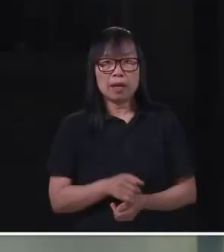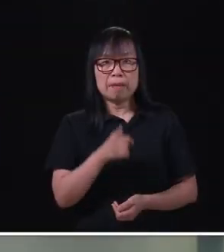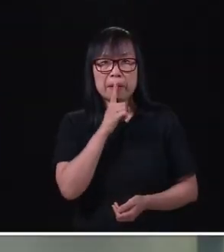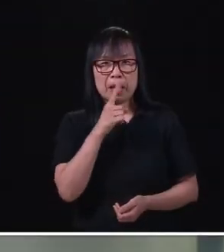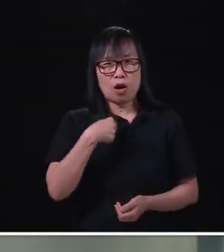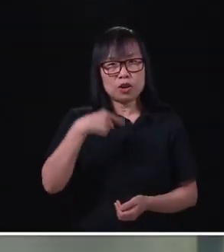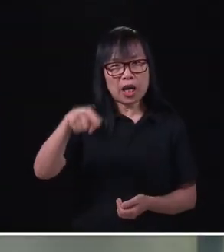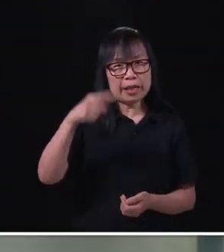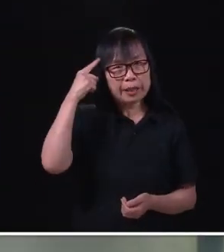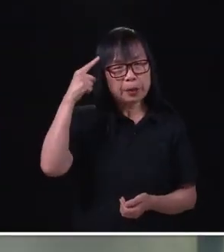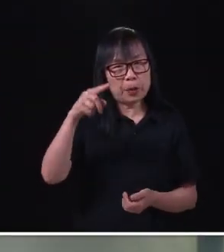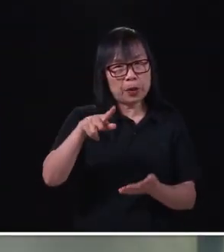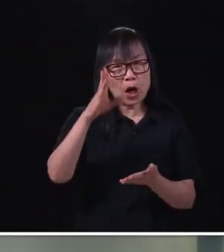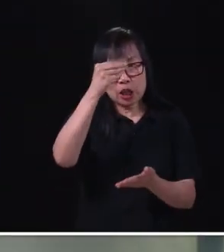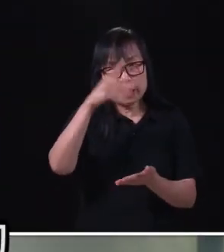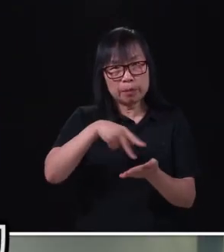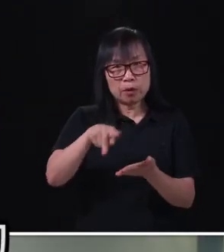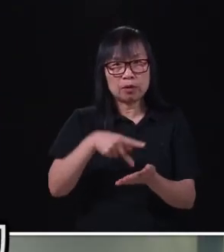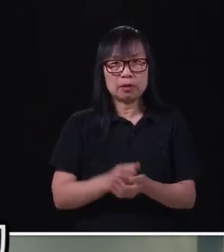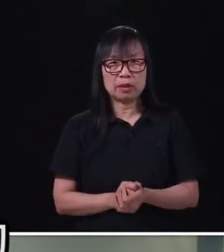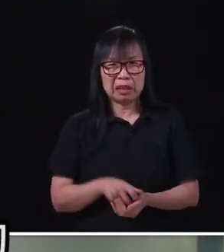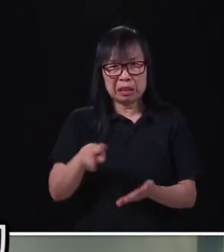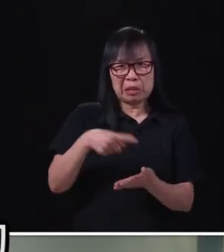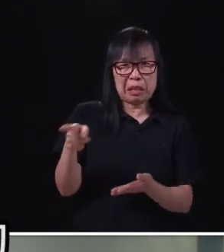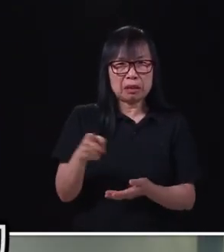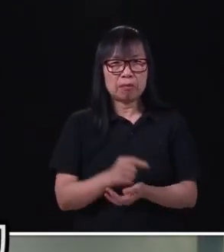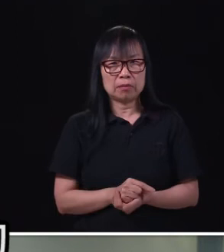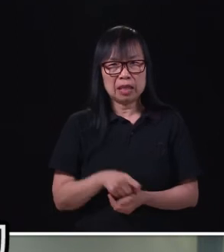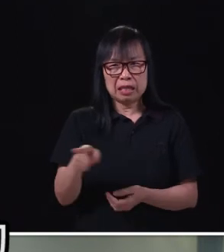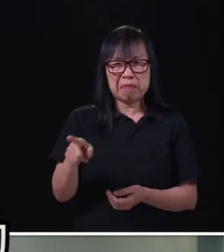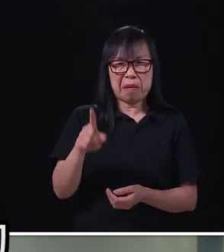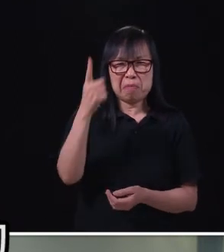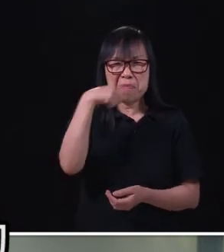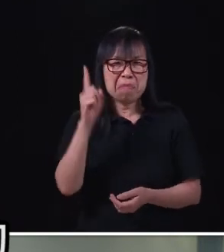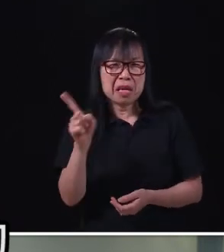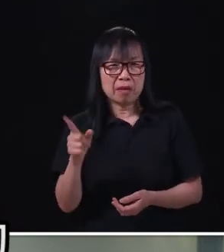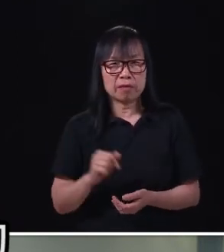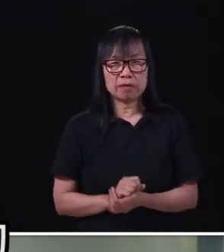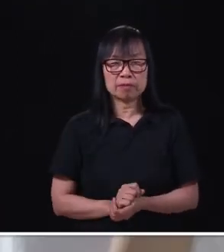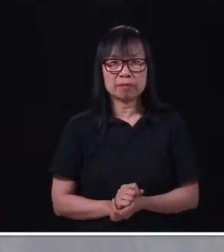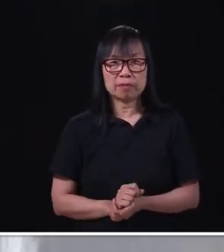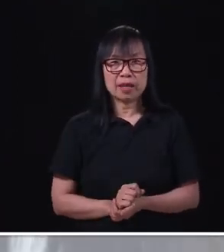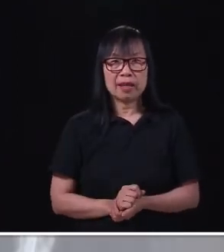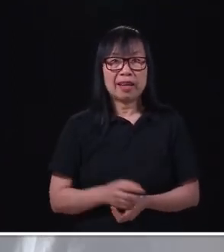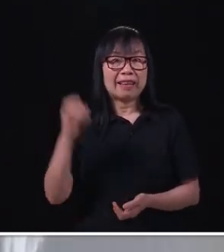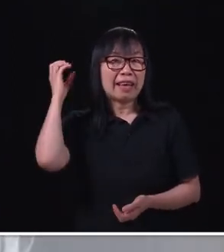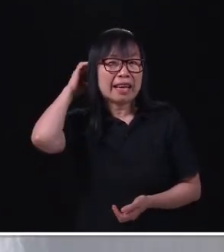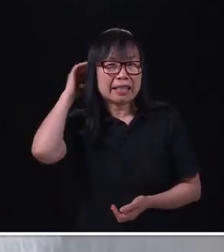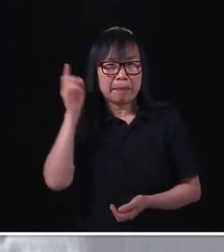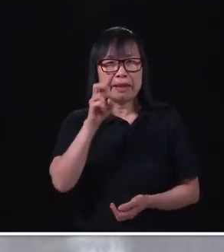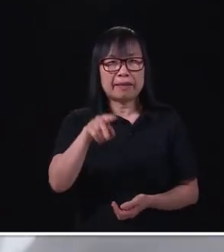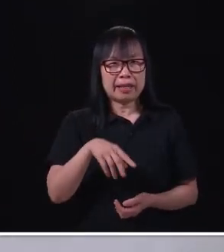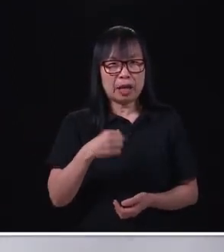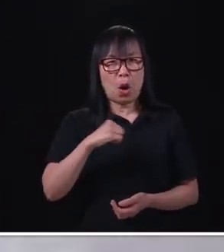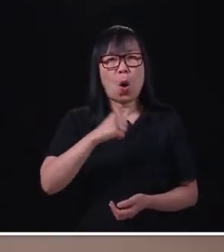妈咪，我想在这里学跳舞啊。 着成咁，呢班都唔知系咩人嚟嘅。 Hi Auntie， 一